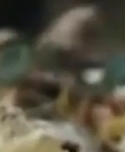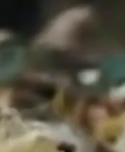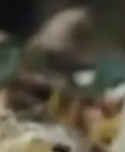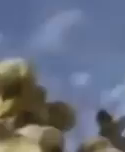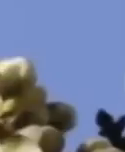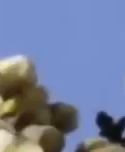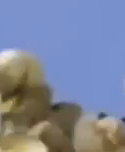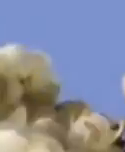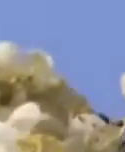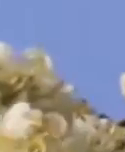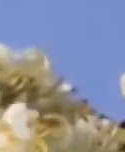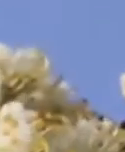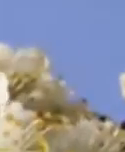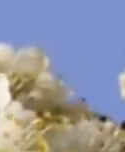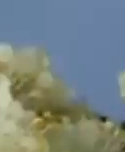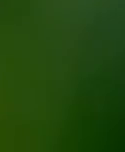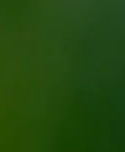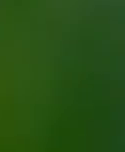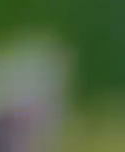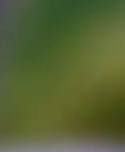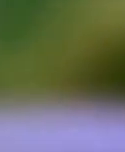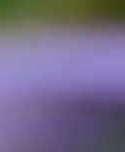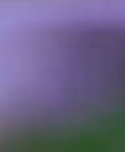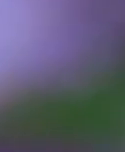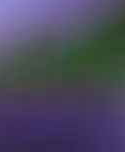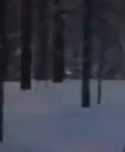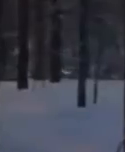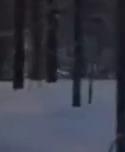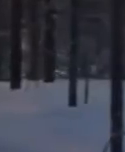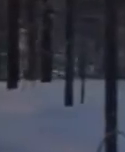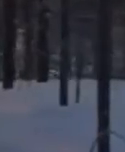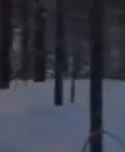Simo Selitulu nilethelwa baka MTN Business.